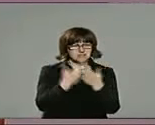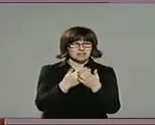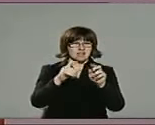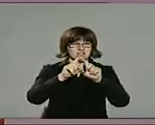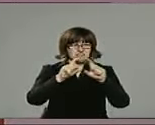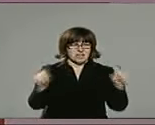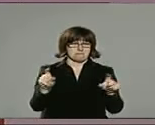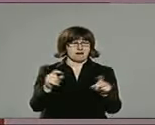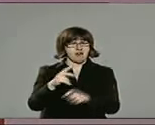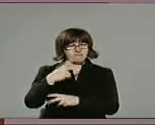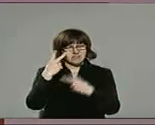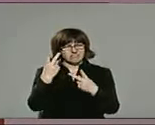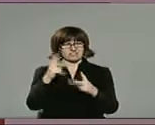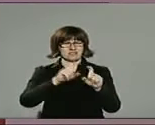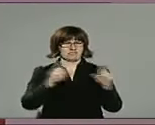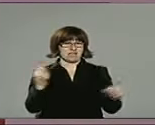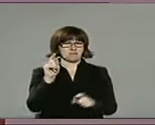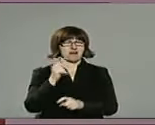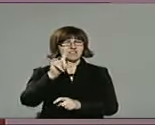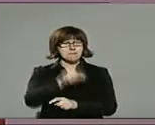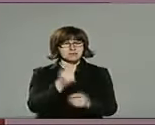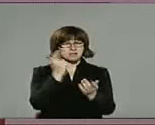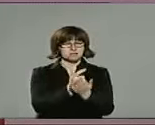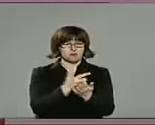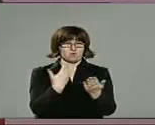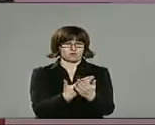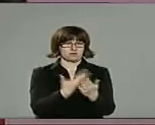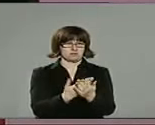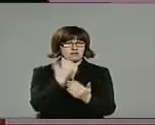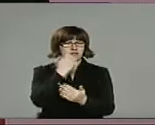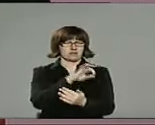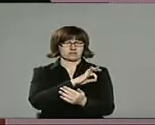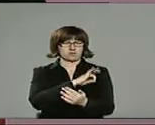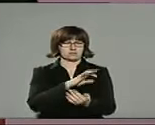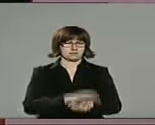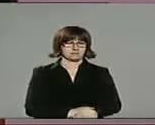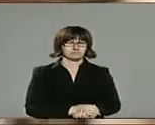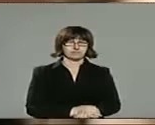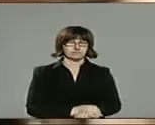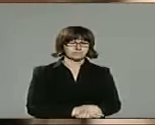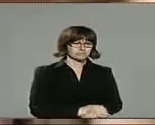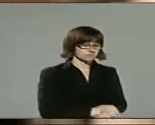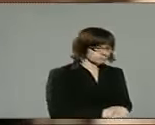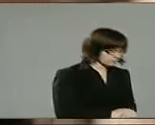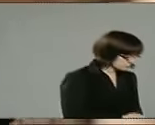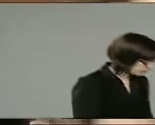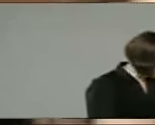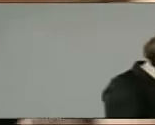Das ist das eigentliche Thema eines Mindestlohns, liebe Genossinnen und Genossen.